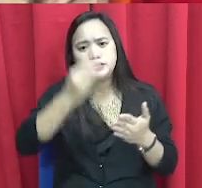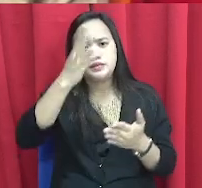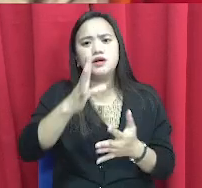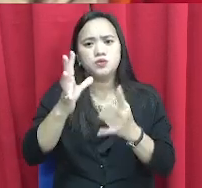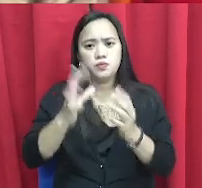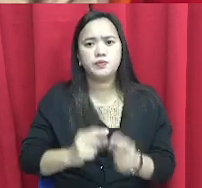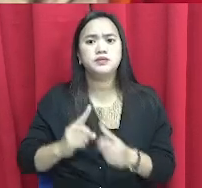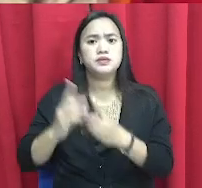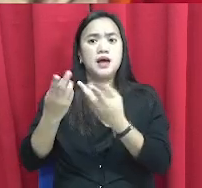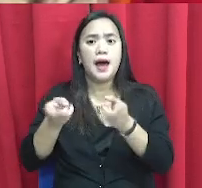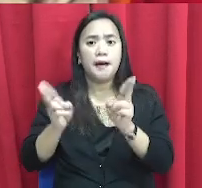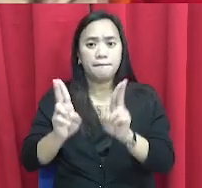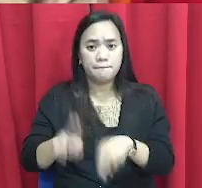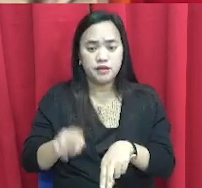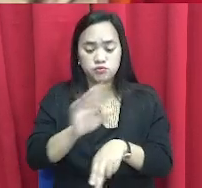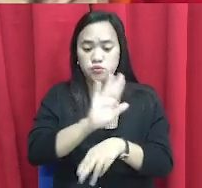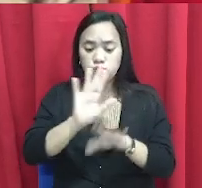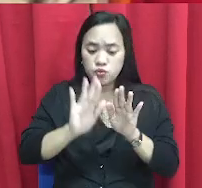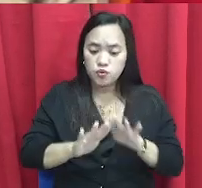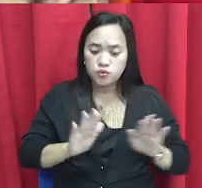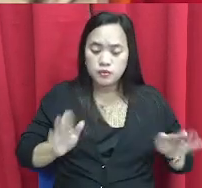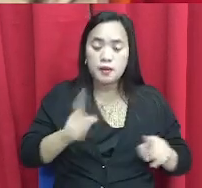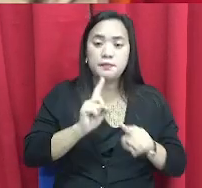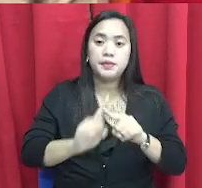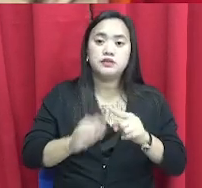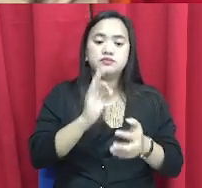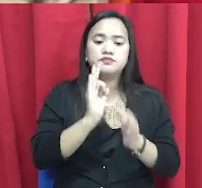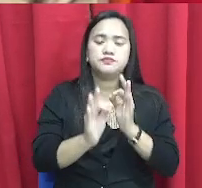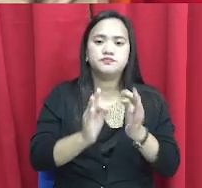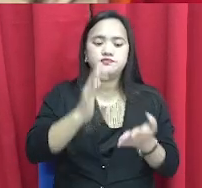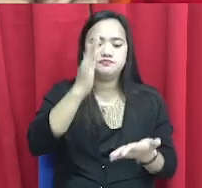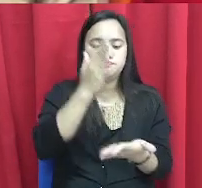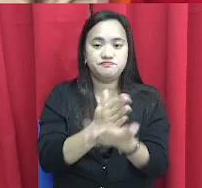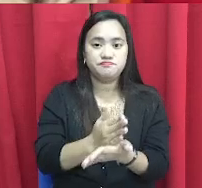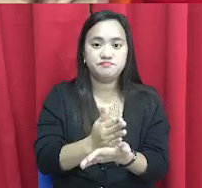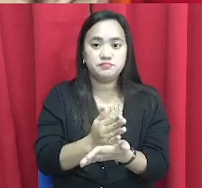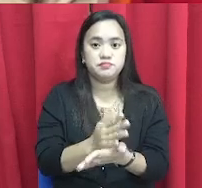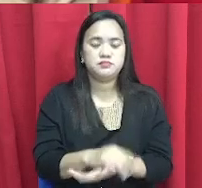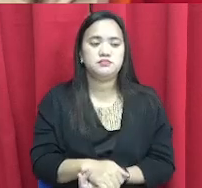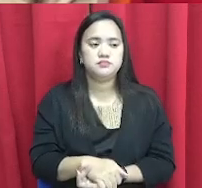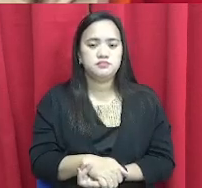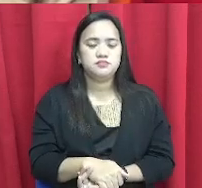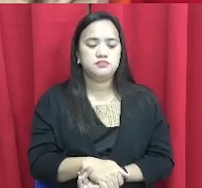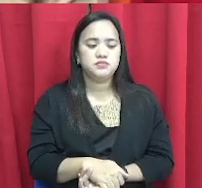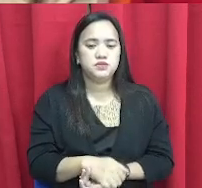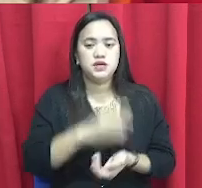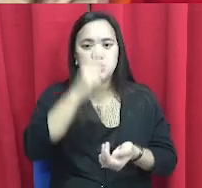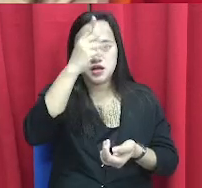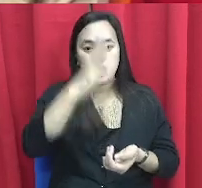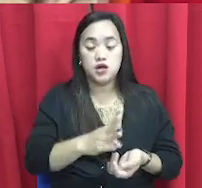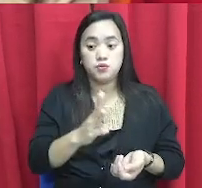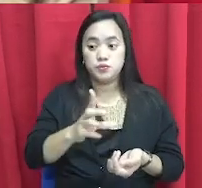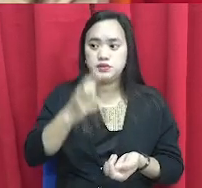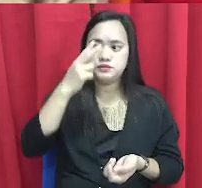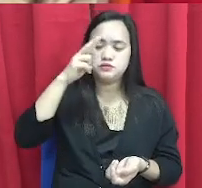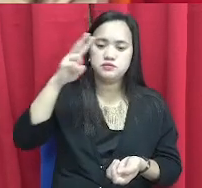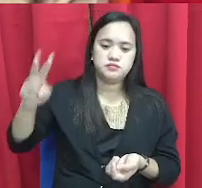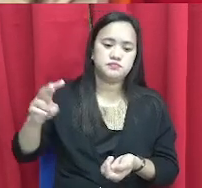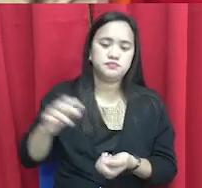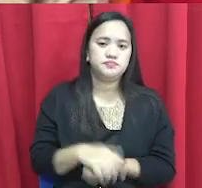anak mo pero kung ikaw ay humadlang balang araw ipapakita SAO ng Diyos o na hindi mo pinasali